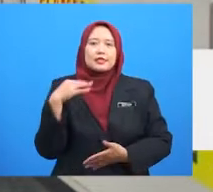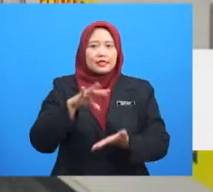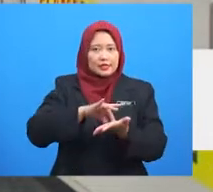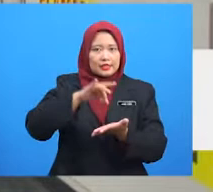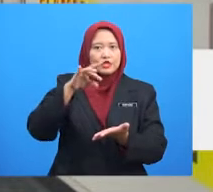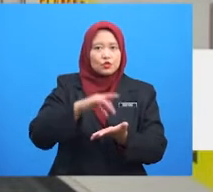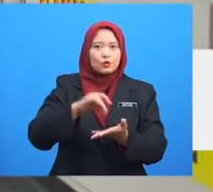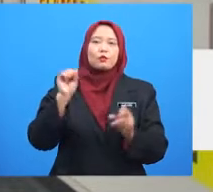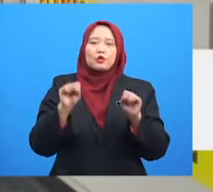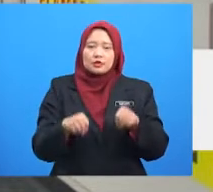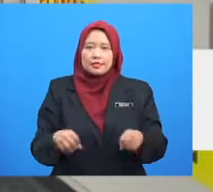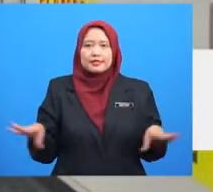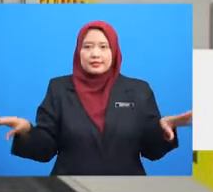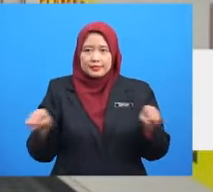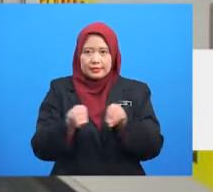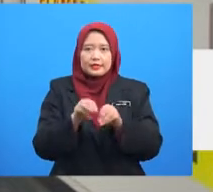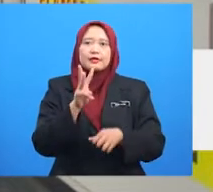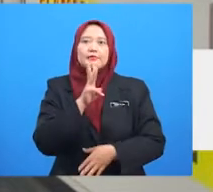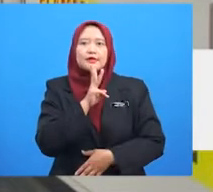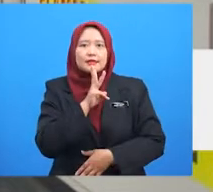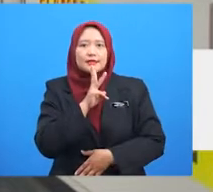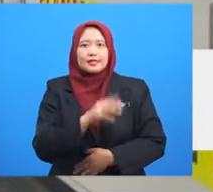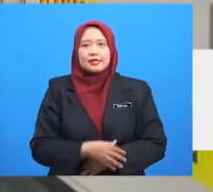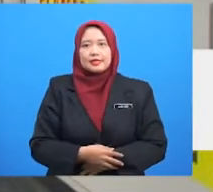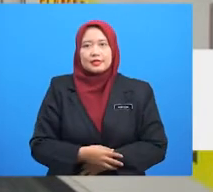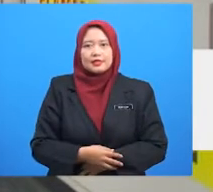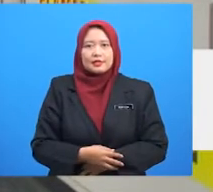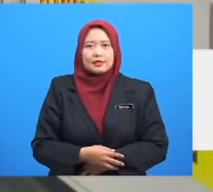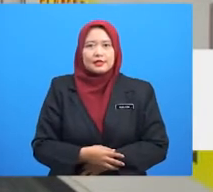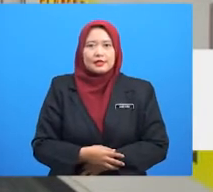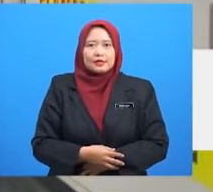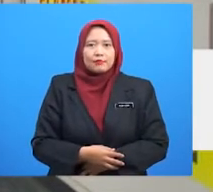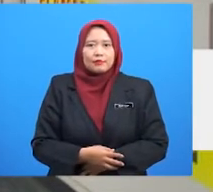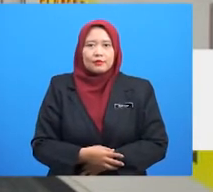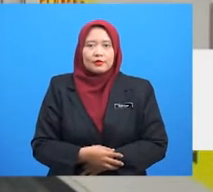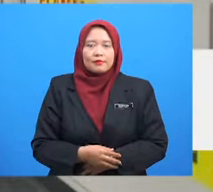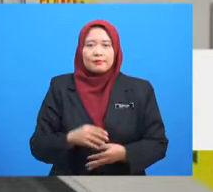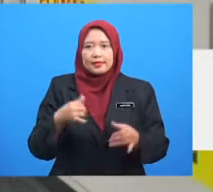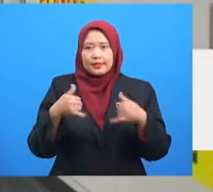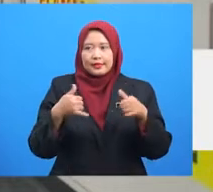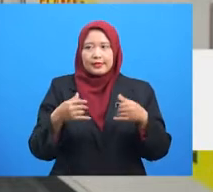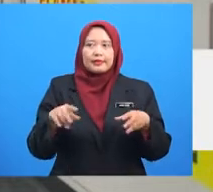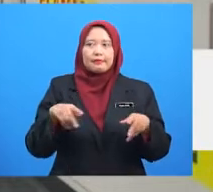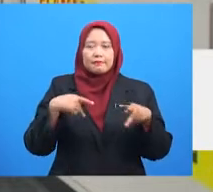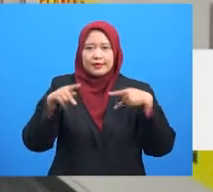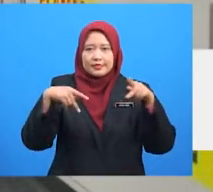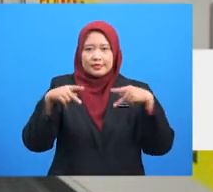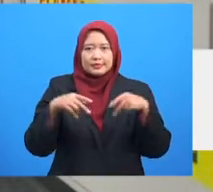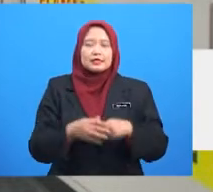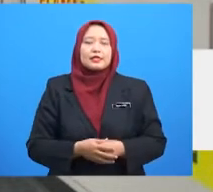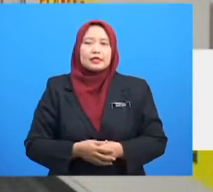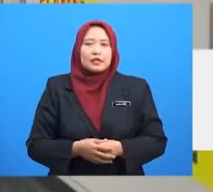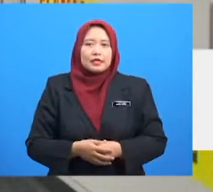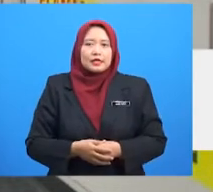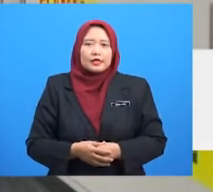kertas dan tisu boleh serap air. Mainan